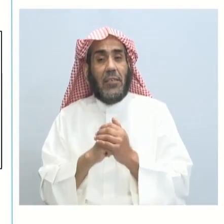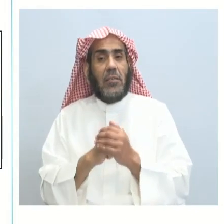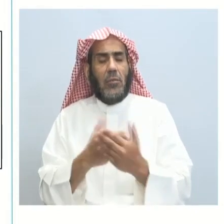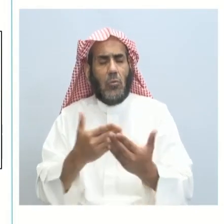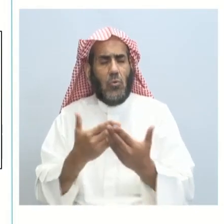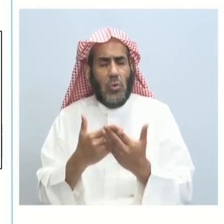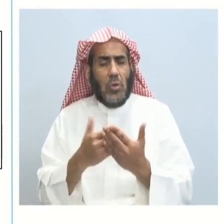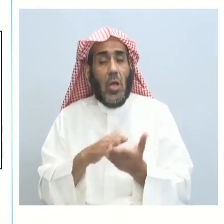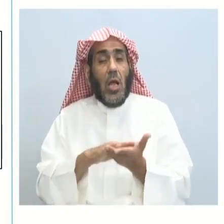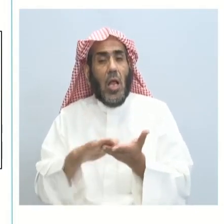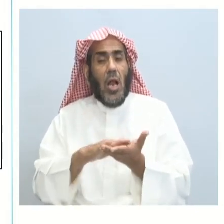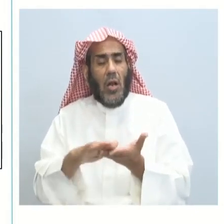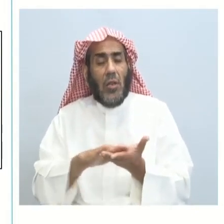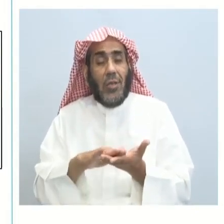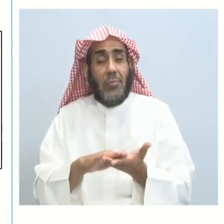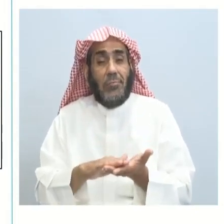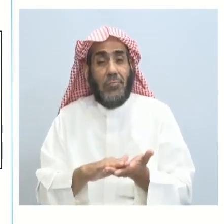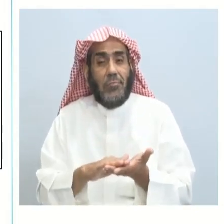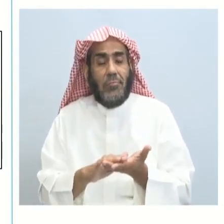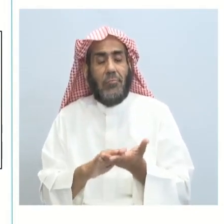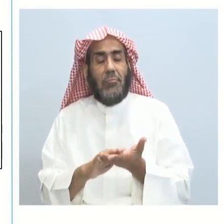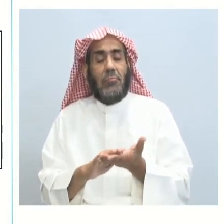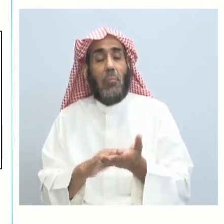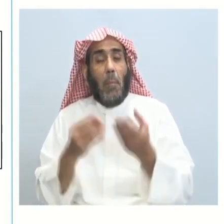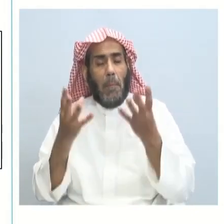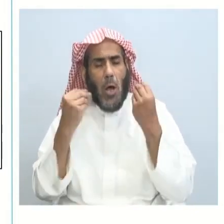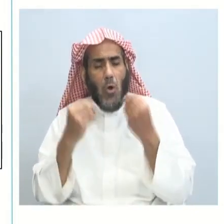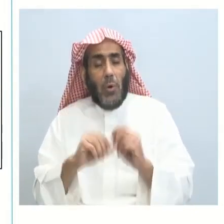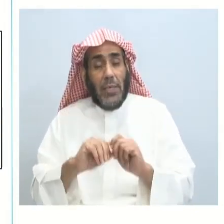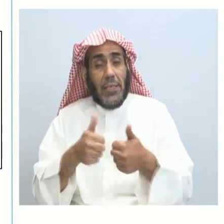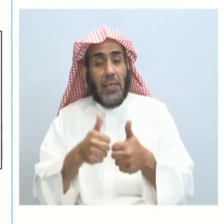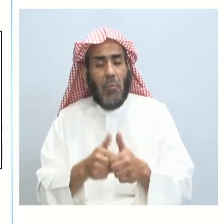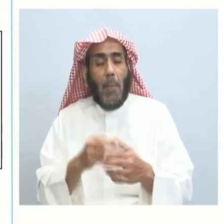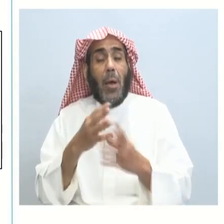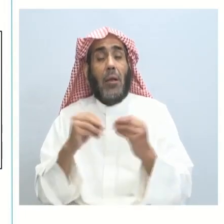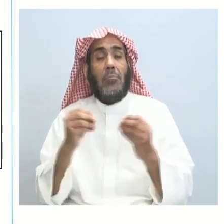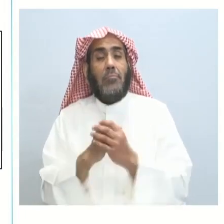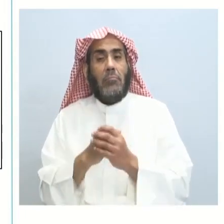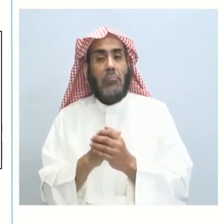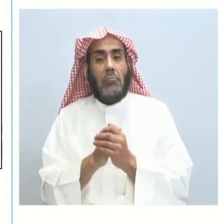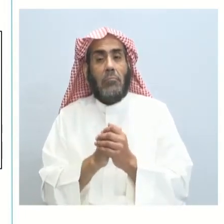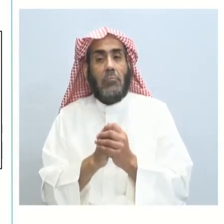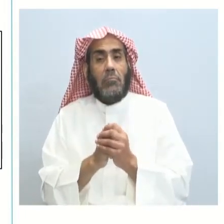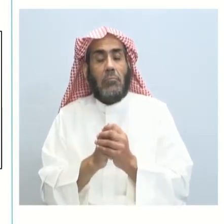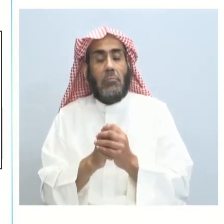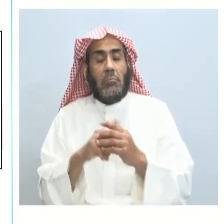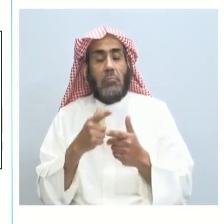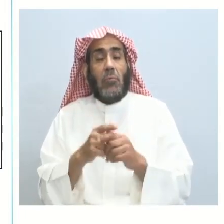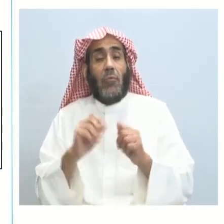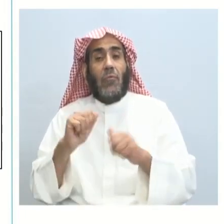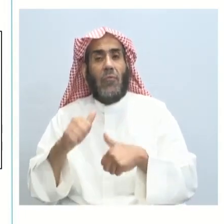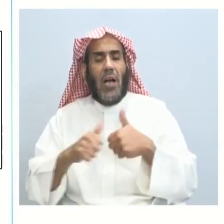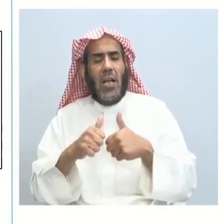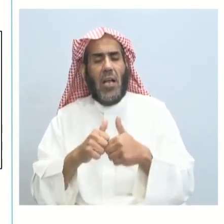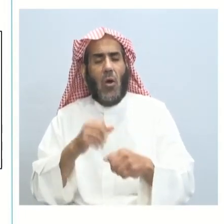تعطينا ارضيه او تعطينا معلومه ننطلق منها بمعنى حينما تكون هنالك فعاليه